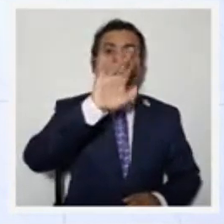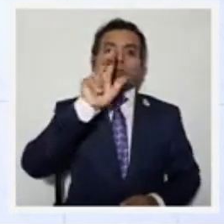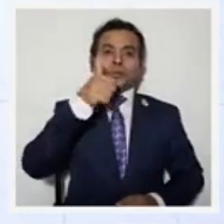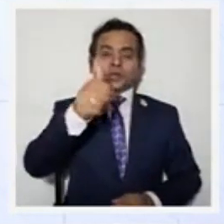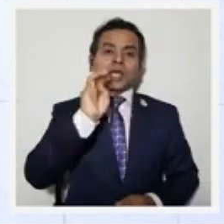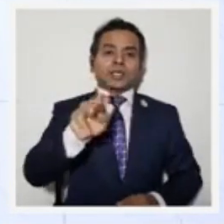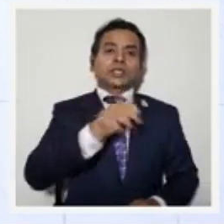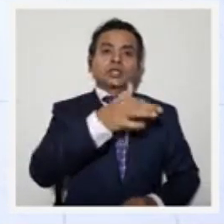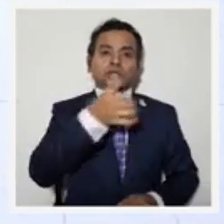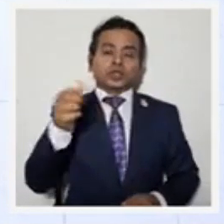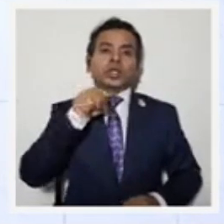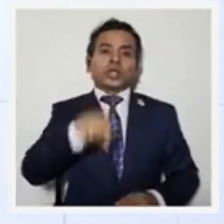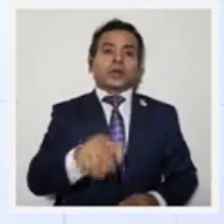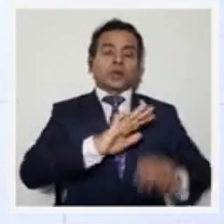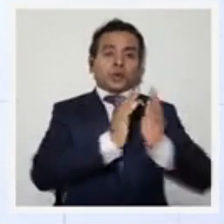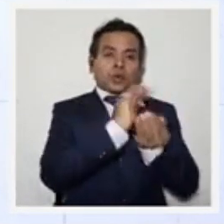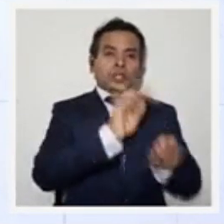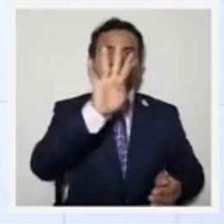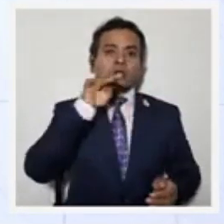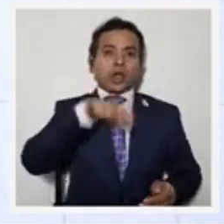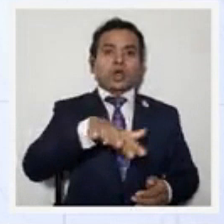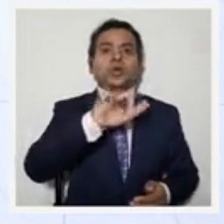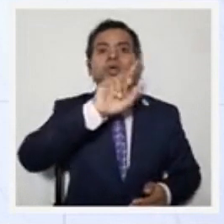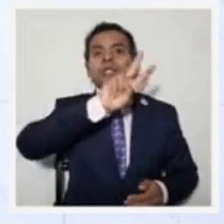ঘন্টায় 41,630টি, এ পর্যন্ত